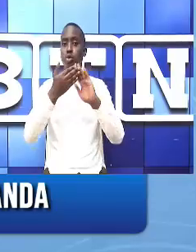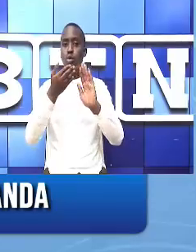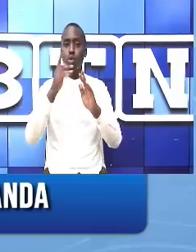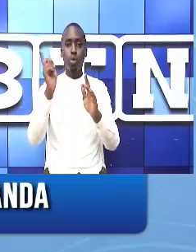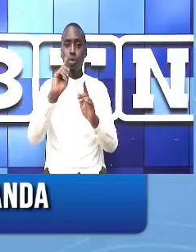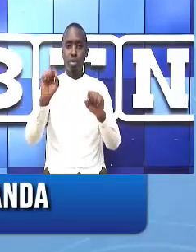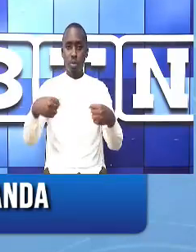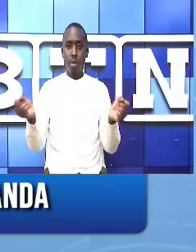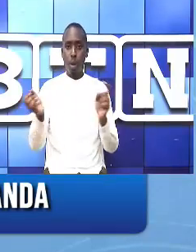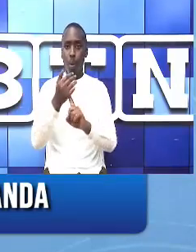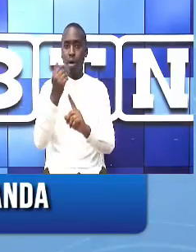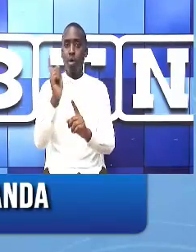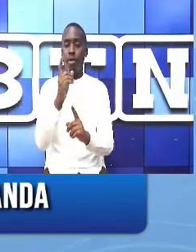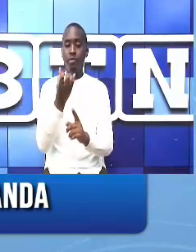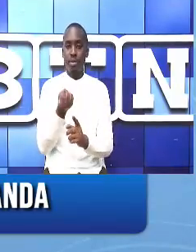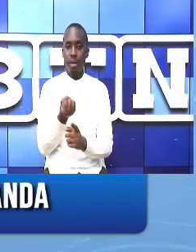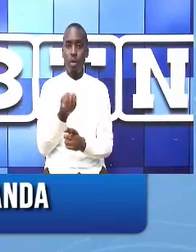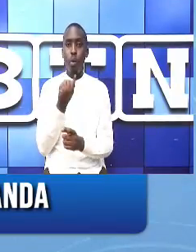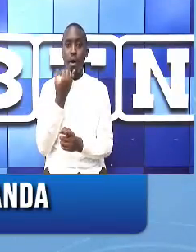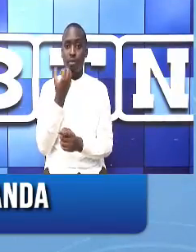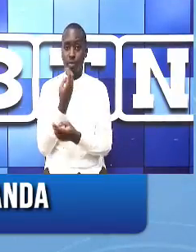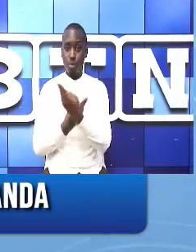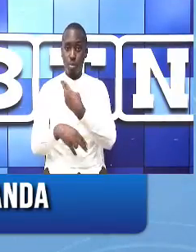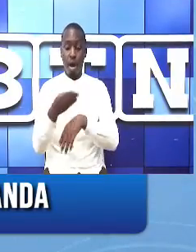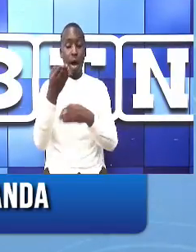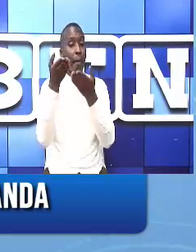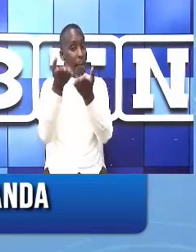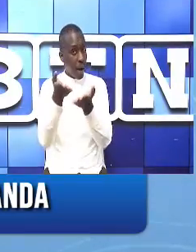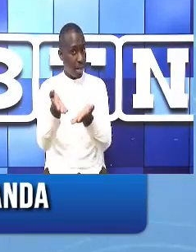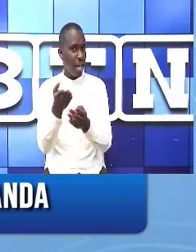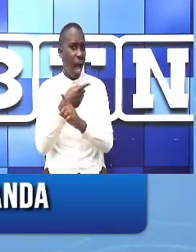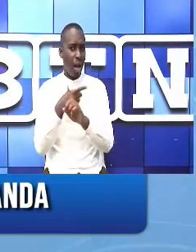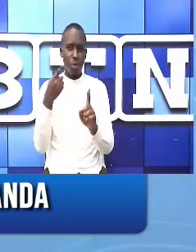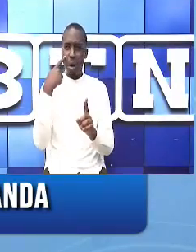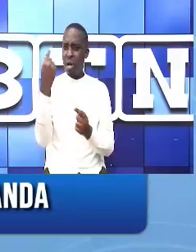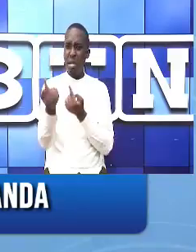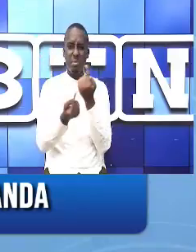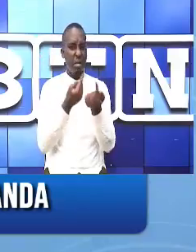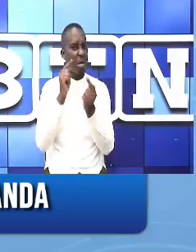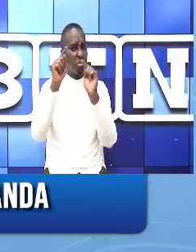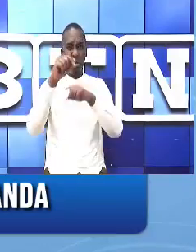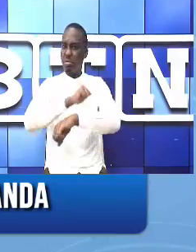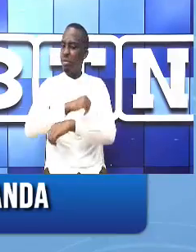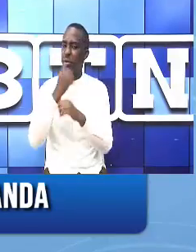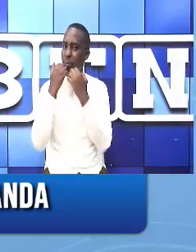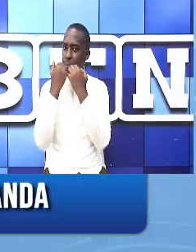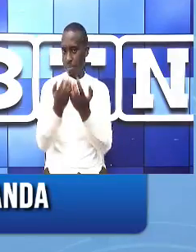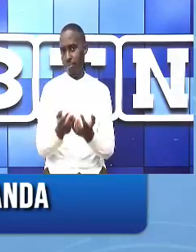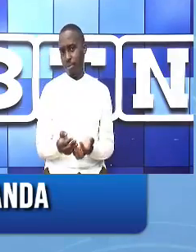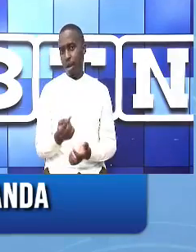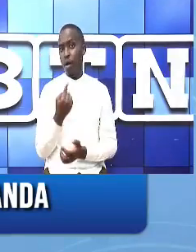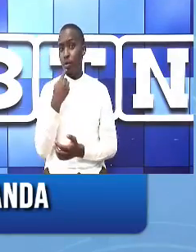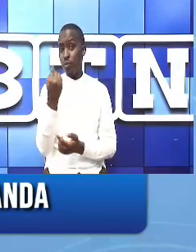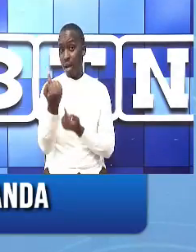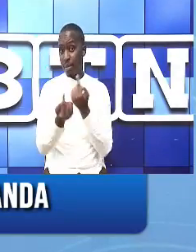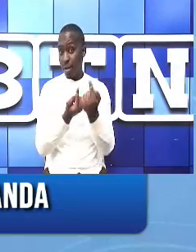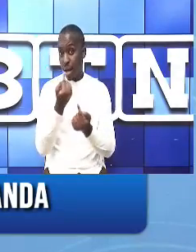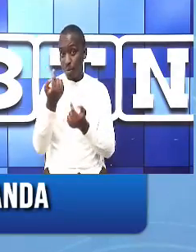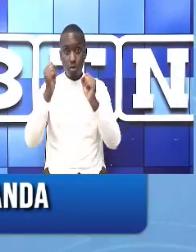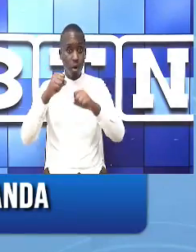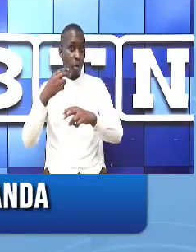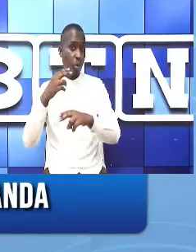umwana udafite ubumuga baba bahari ariko ugasanga rimwe na rimwe ntibagiye ku ishuri ni ukuvuga ngo rero rimwe na rimwe ushobora